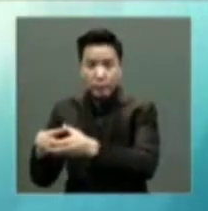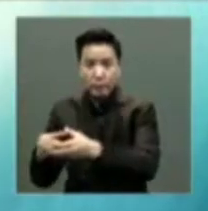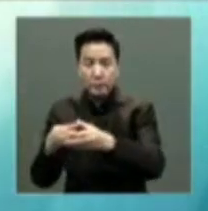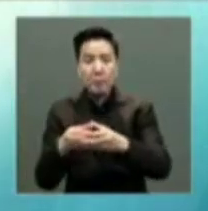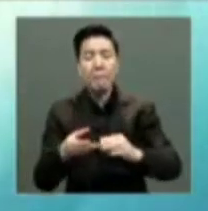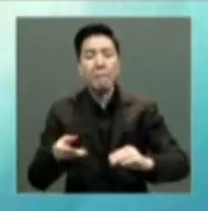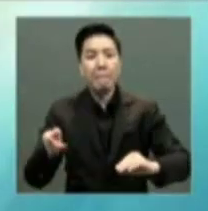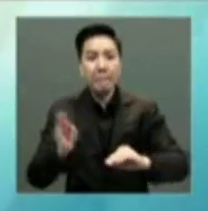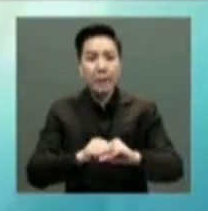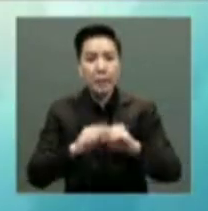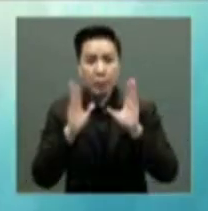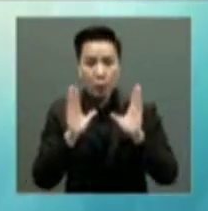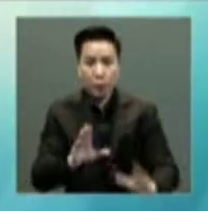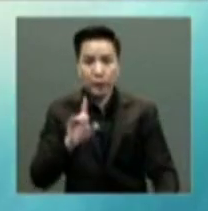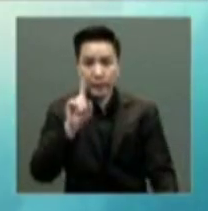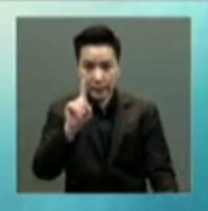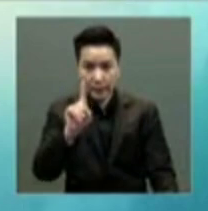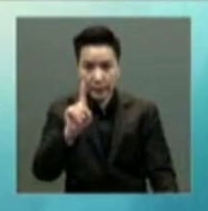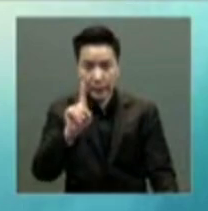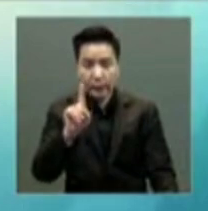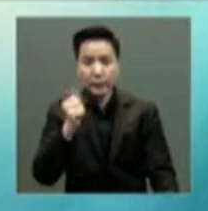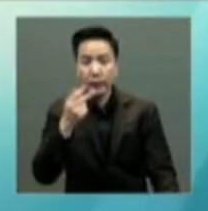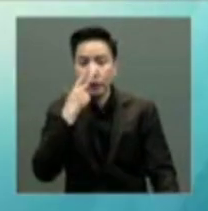รายนะครับตรงนี้ก็จะเห็นภาพว่าทางซ้ายมือนะครับที่จะให้ข้อความก็คือมีกลุ่มที่เรียกว่าเป็นเศษคอทันทีเนื้อคือกลับมาจากต่างประเทศที่กลุ่มก้อนล่าสุดก็คือจะอินโดนีเซียเพิ่มขึ้นมาอีก1รายนะครับตอนนี้ใช้พื้นที่คือที่จังหวัดสตูลนะครับในการที่จะเป็นเศษคอทันทีนที่เราต้องบอกกันตรงนี้เพราะว่าจะได้มีความระมัดระวัง